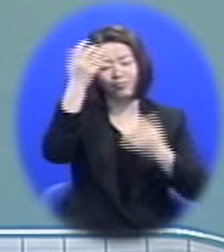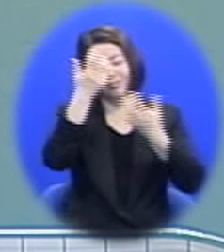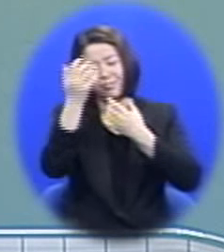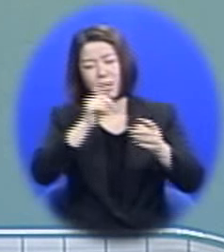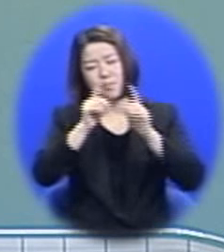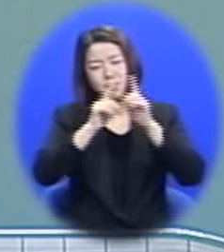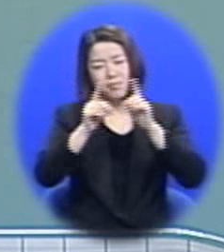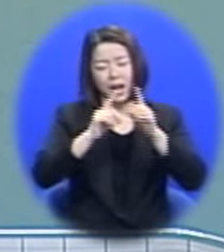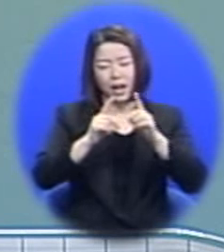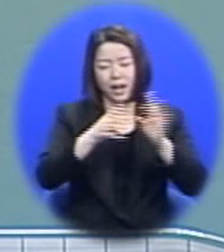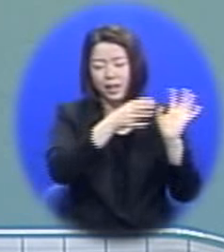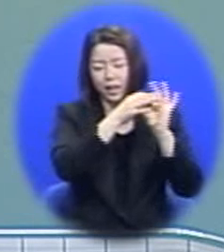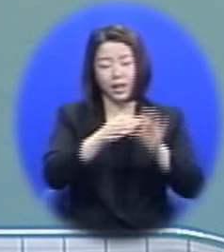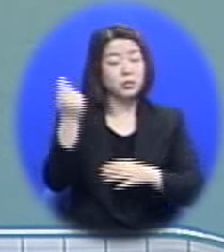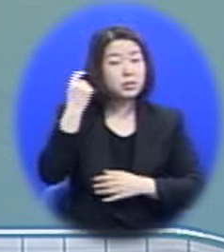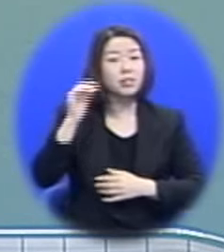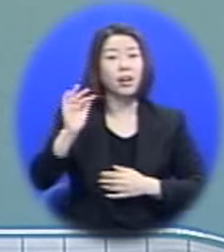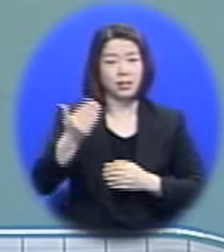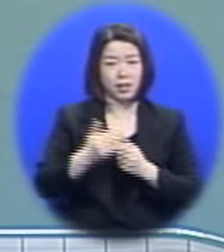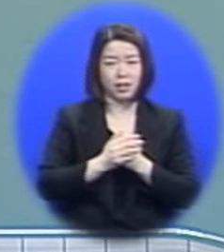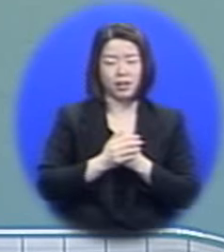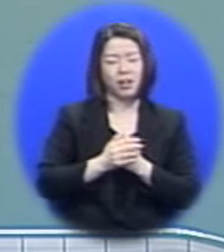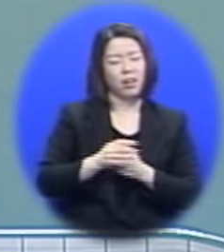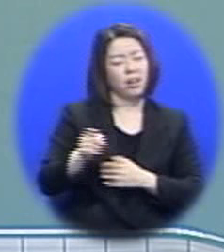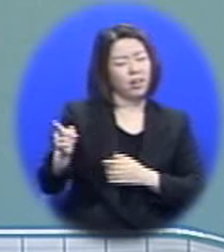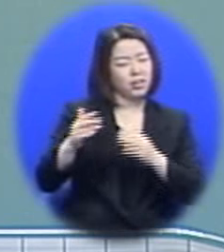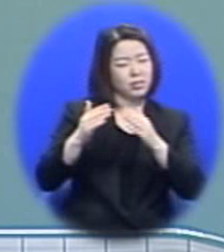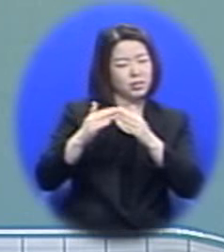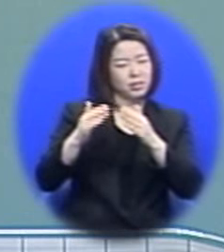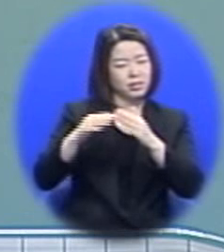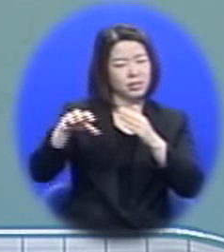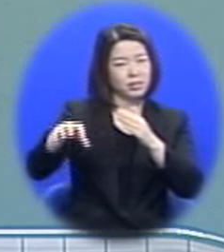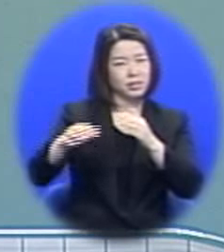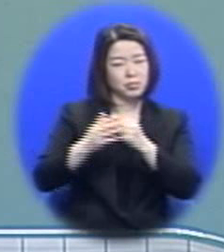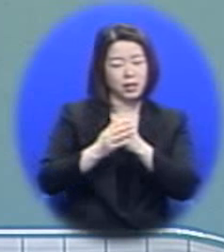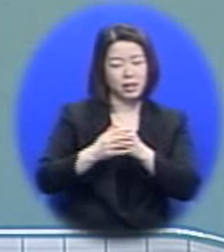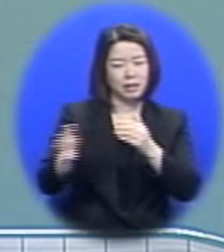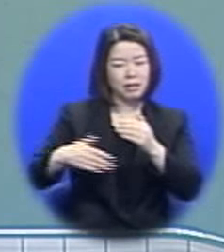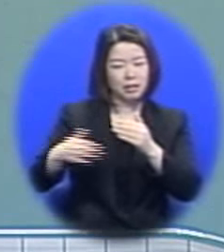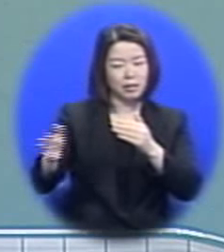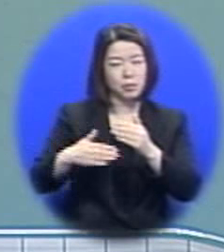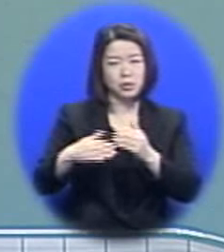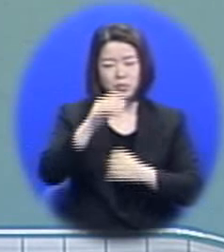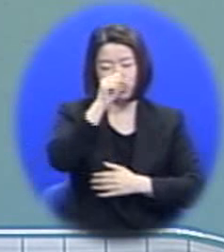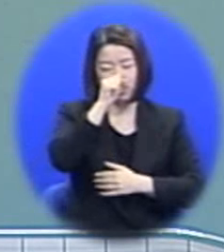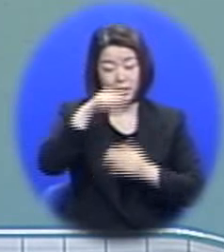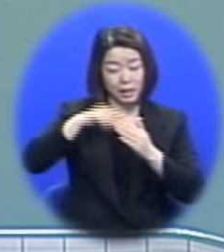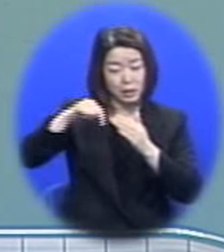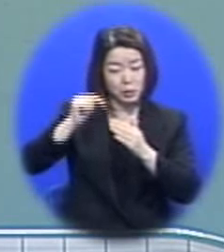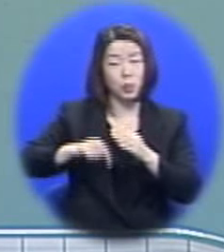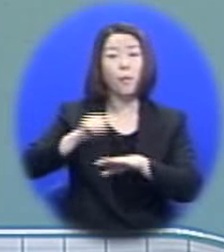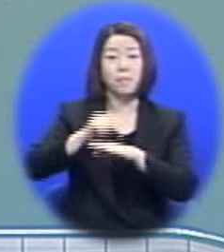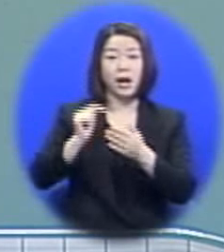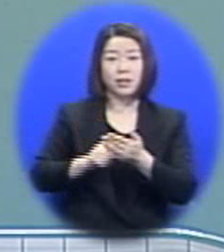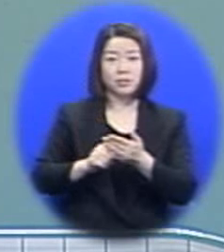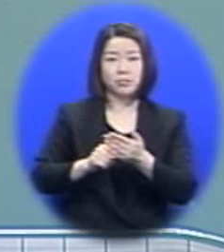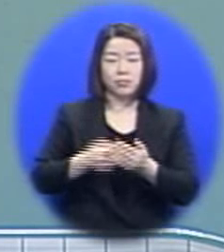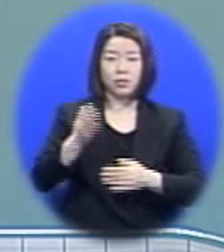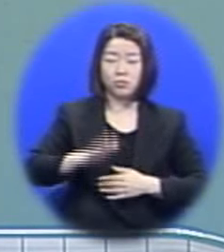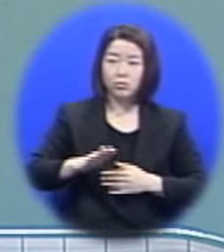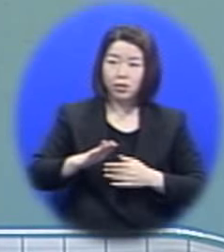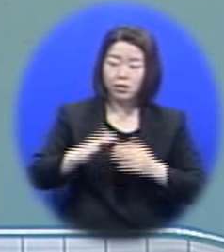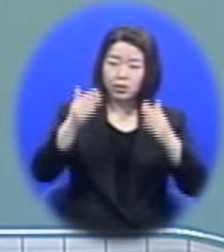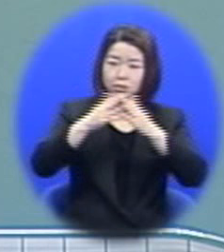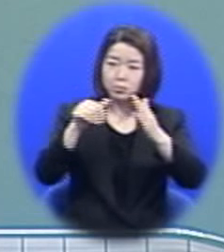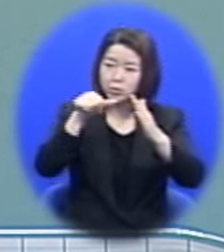됩니다. 아 오늘은 그 집에 사람 없으면 좋겠다. 이런 생각을 하고는 내세금 못 하고 갔는데 아 진짜 사람이